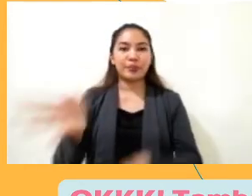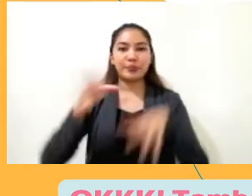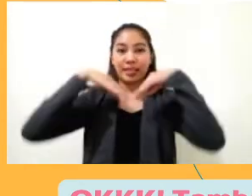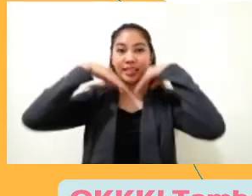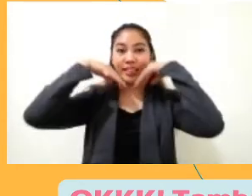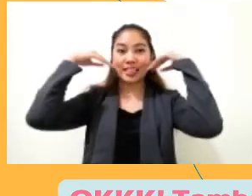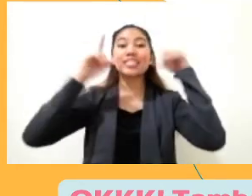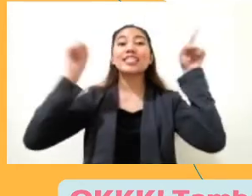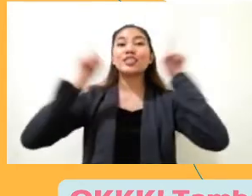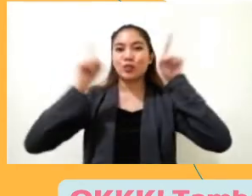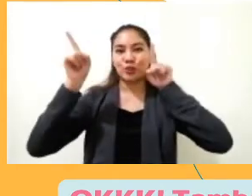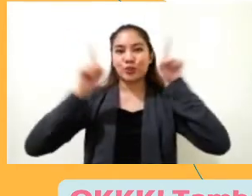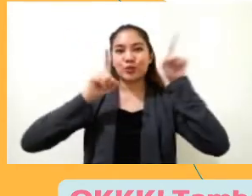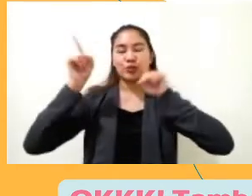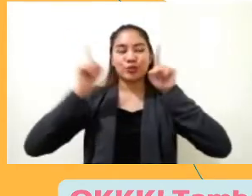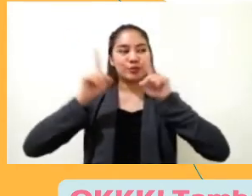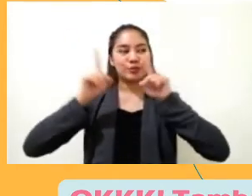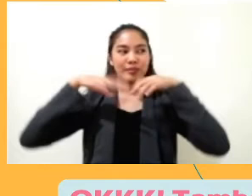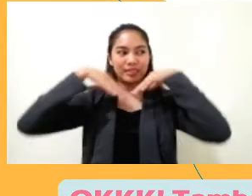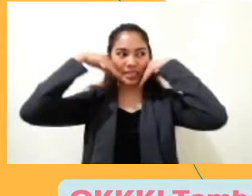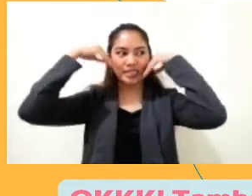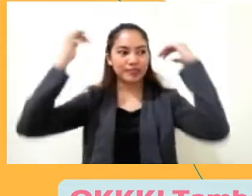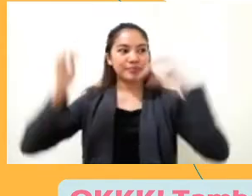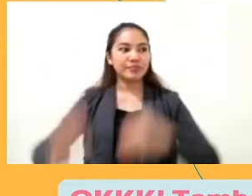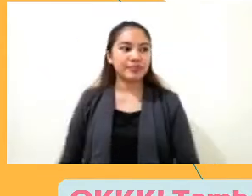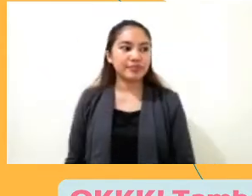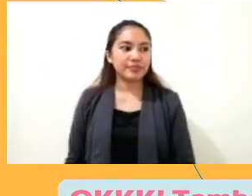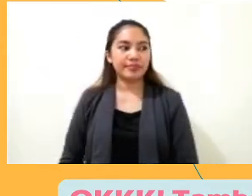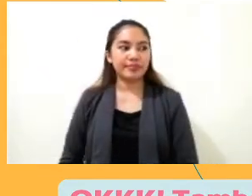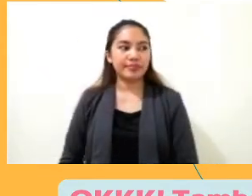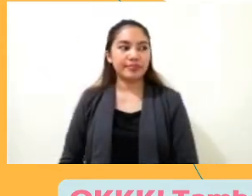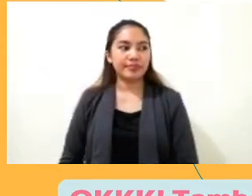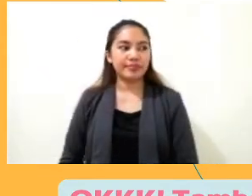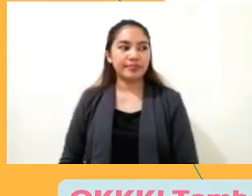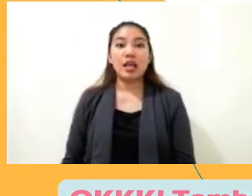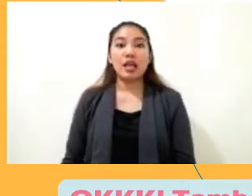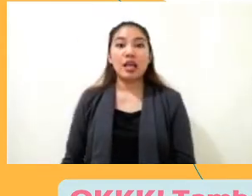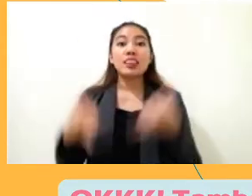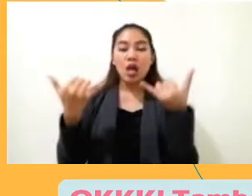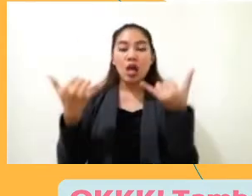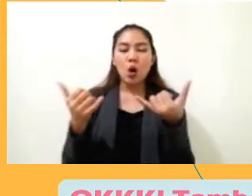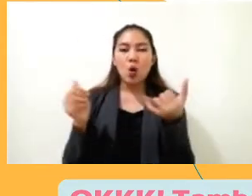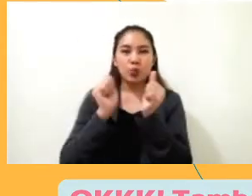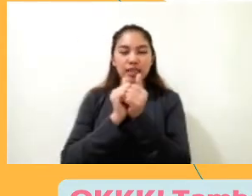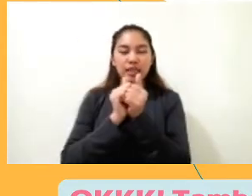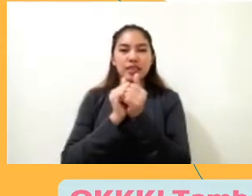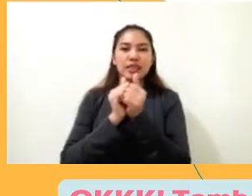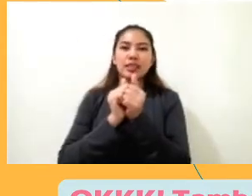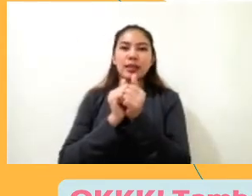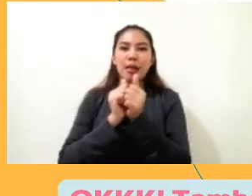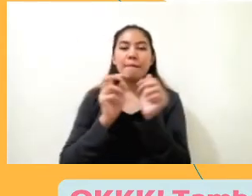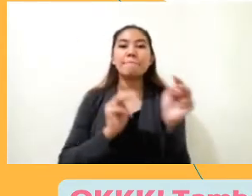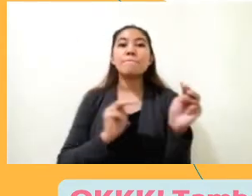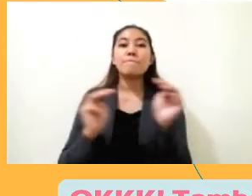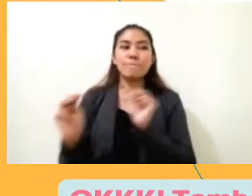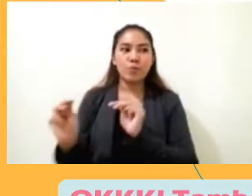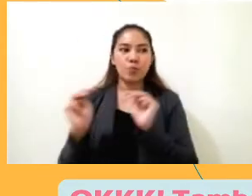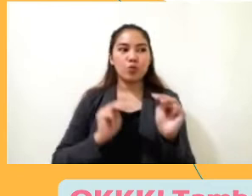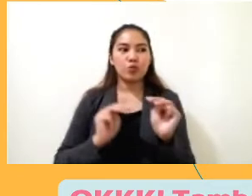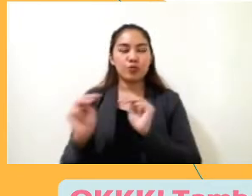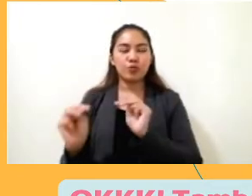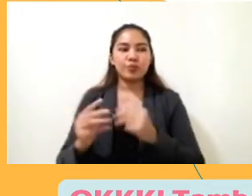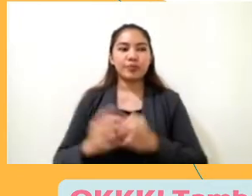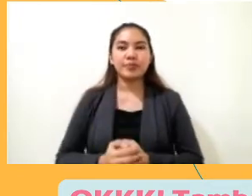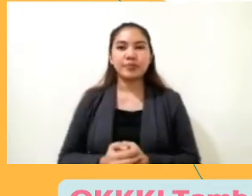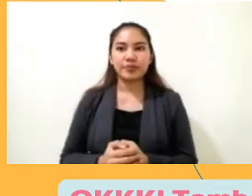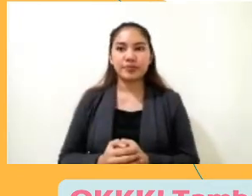maganda. Ngayon, lagyan na natin ng movement yung I. Or dun sa ikaw ay maganda.